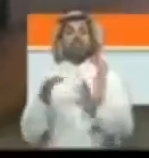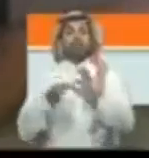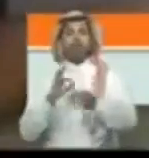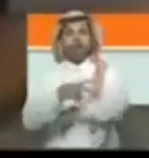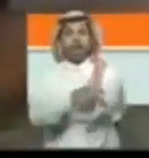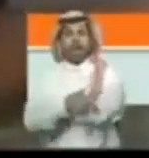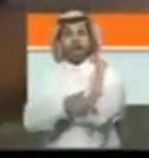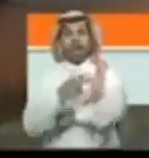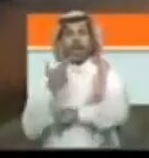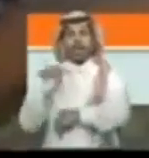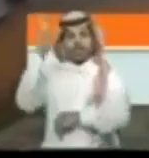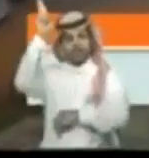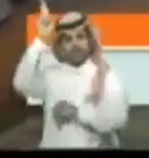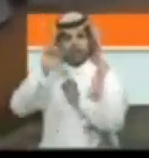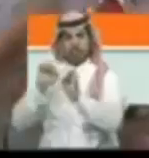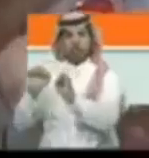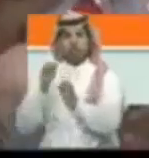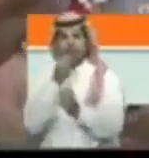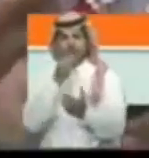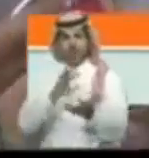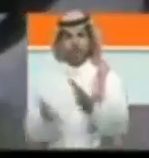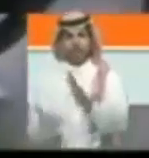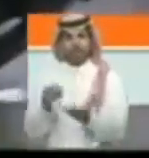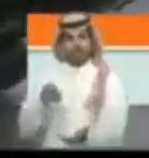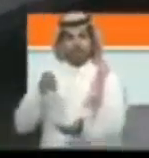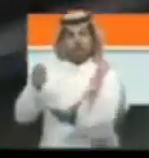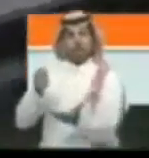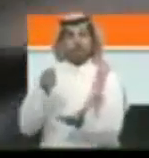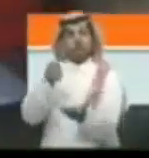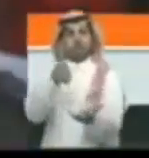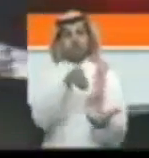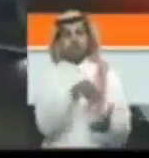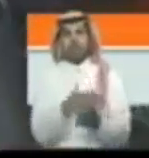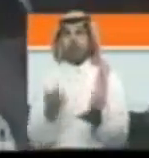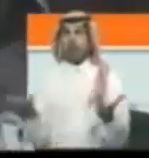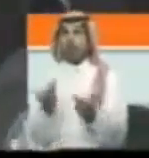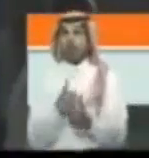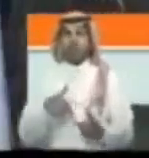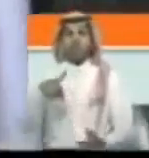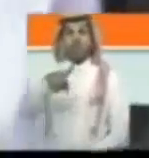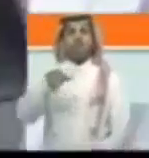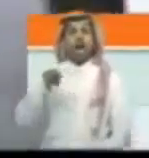الخيرية لتنفيذ آلية توزيع السلال الغذائية التي بلغت